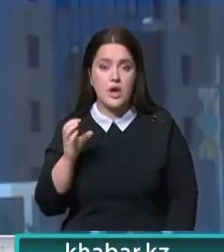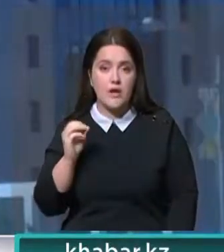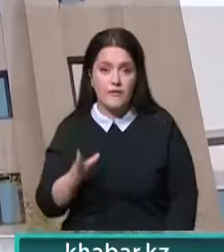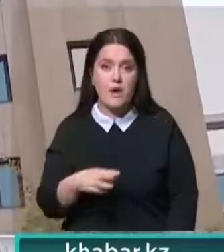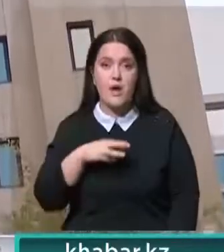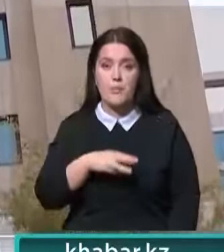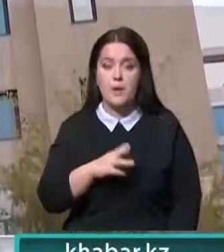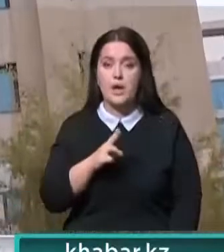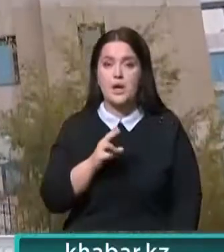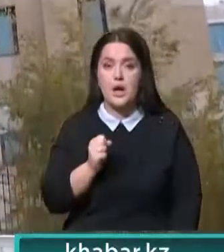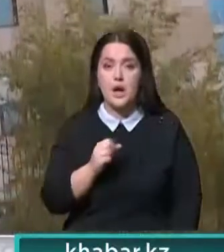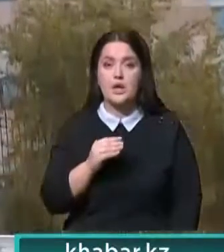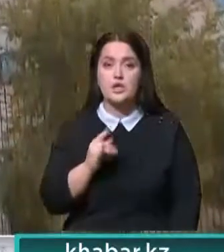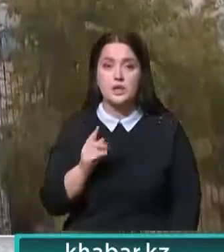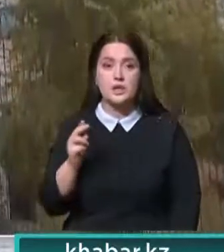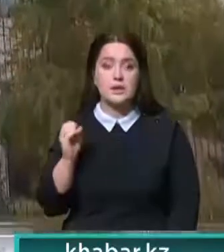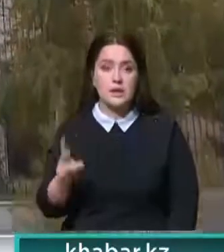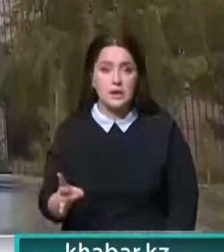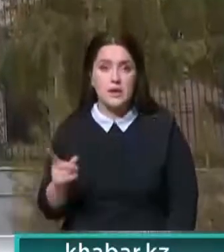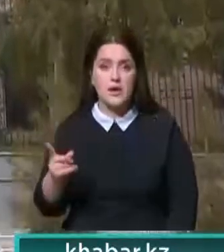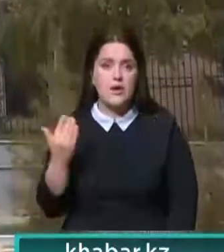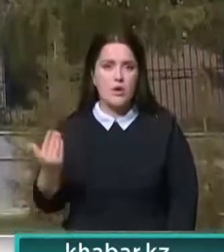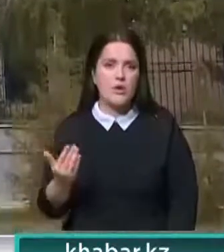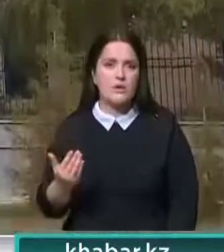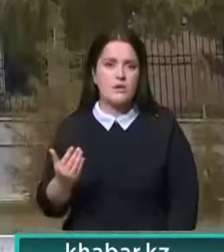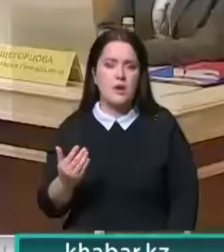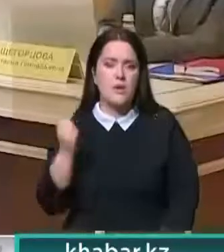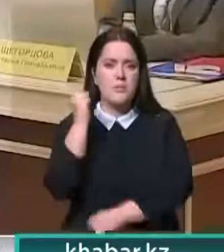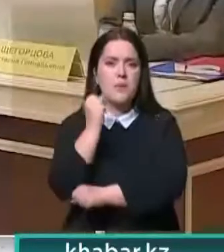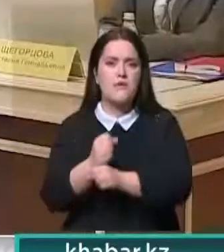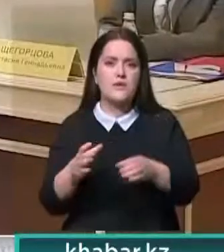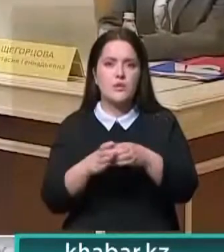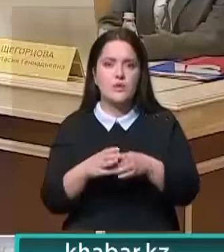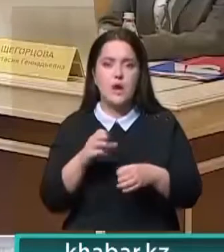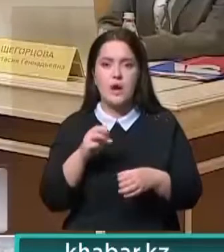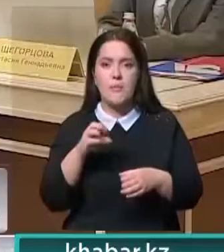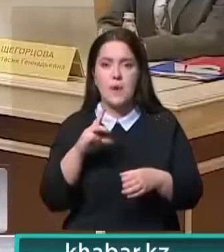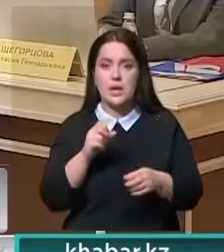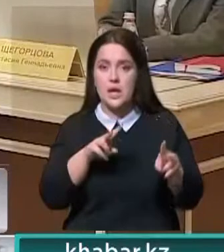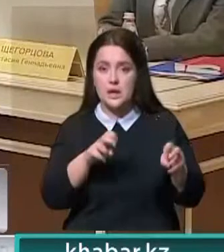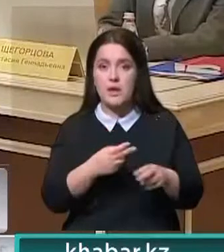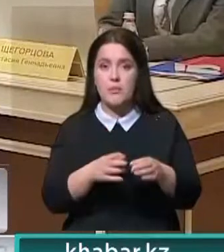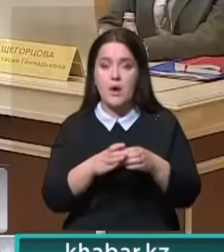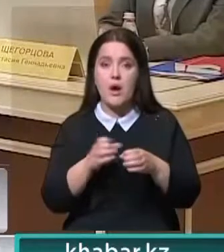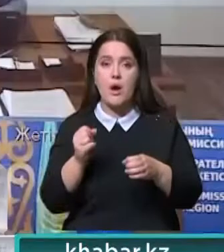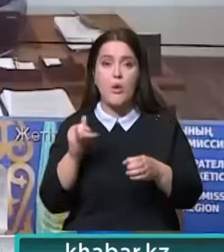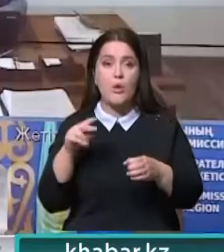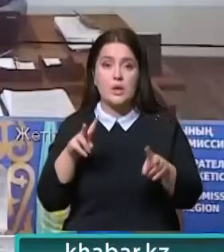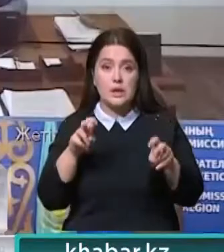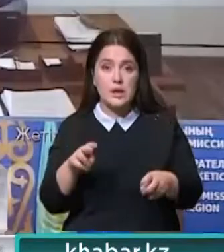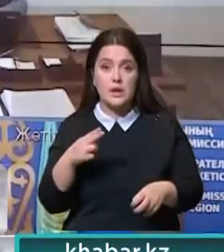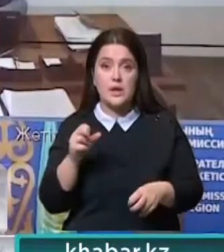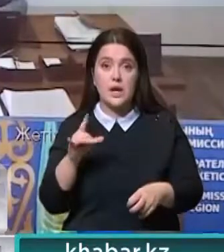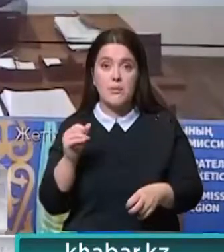Токаев, Мейрам Хажикен, выдвинутый Содружеством профсоюзов Казахстана Аманат, от партии АОЛ Жигули Дайрабаев,